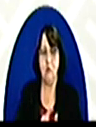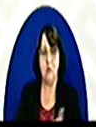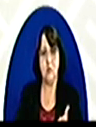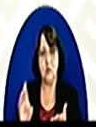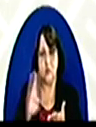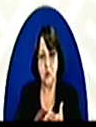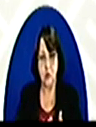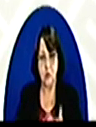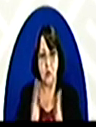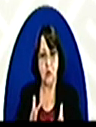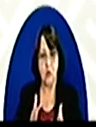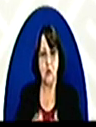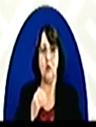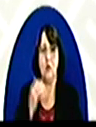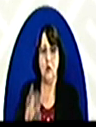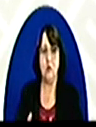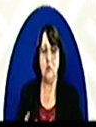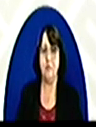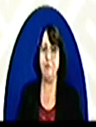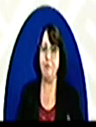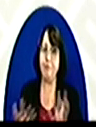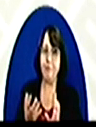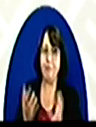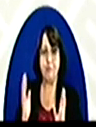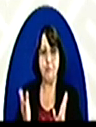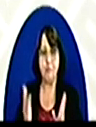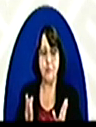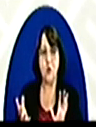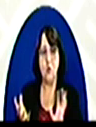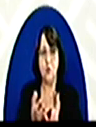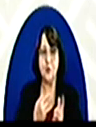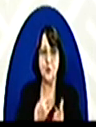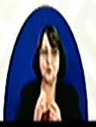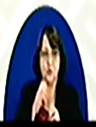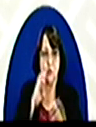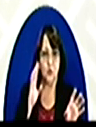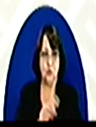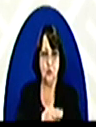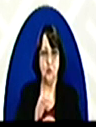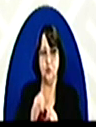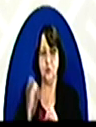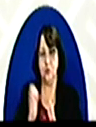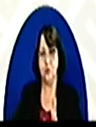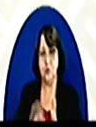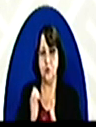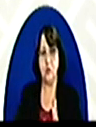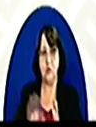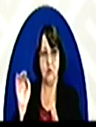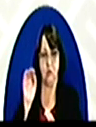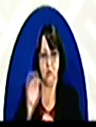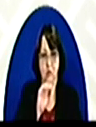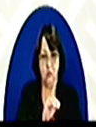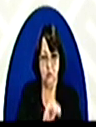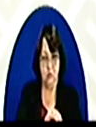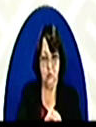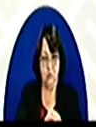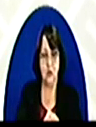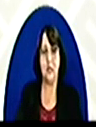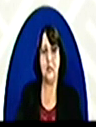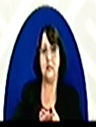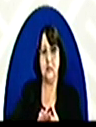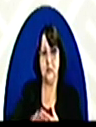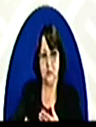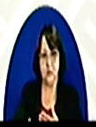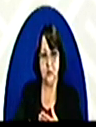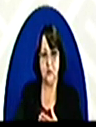тэгээ уулзалтаа хийчихэн зүйтэй гэдэг ийм одоо чиглэлийг өгч байна. За ингээд сануулж байна. Ингээд цаашдаа